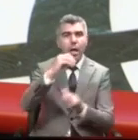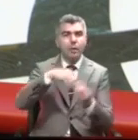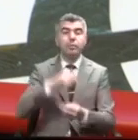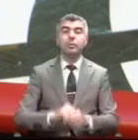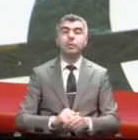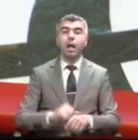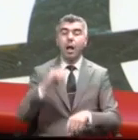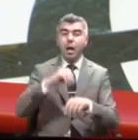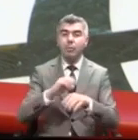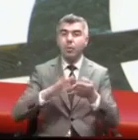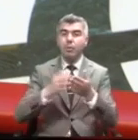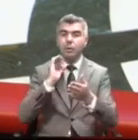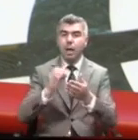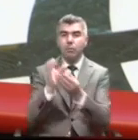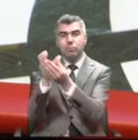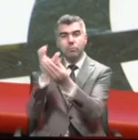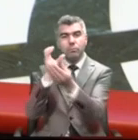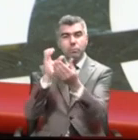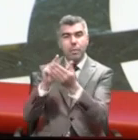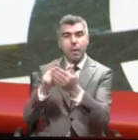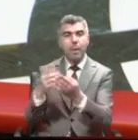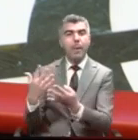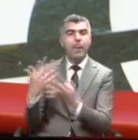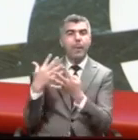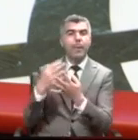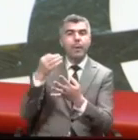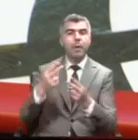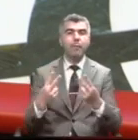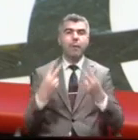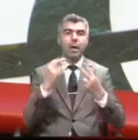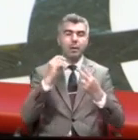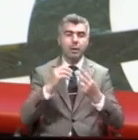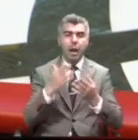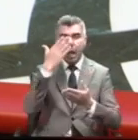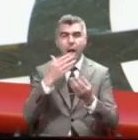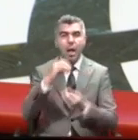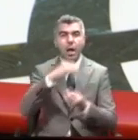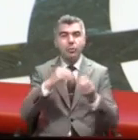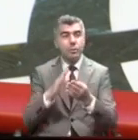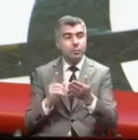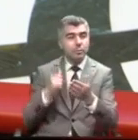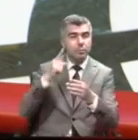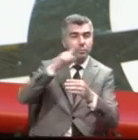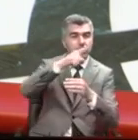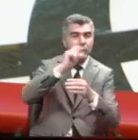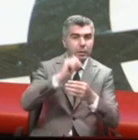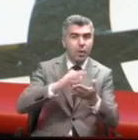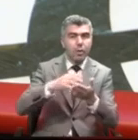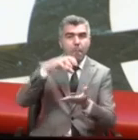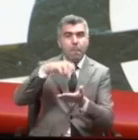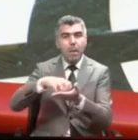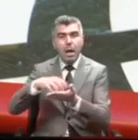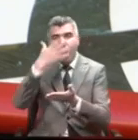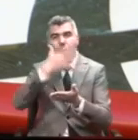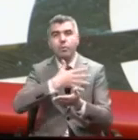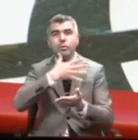اللازمه لتوفير حافلات جيده موديل 2018 فما فوق لنقل الحجاج تنظيم الرسمي بين المدن مكه والمدينه